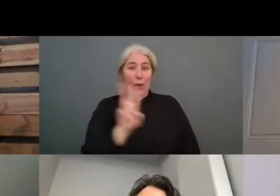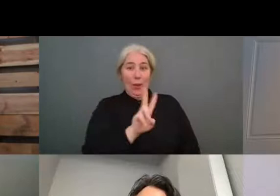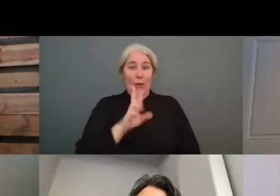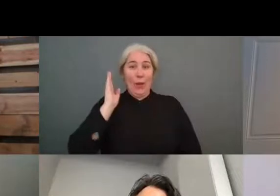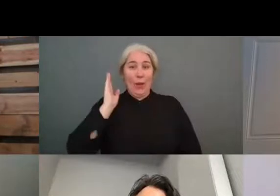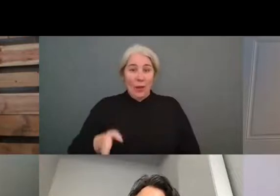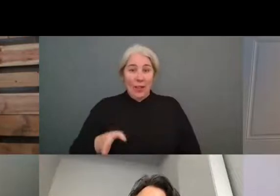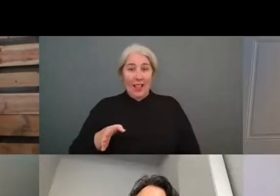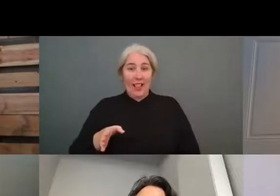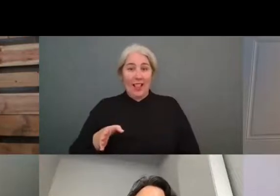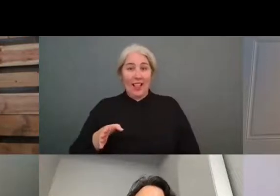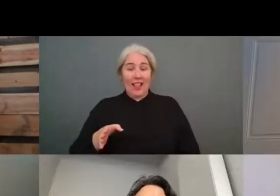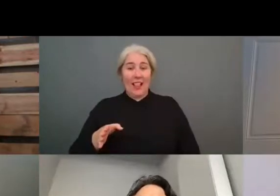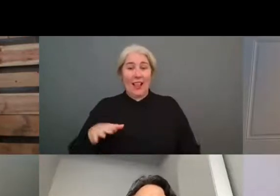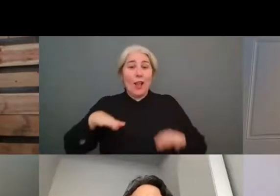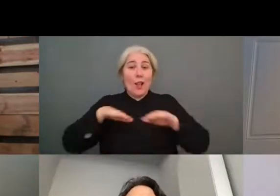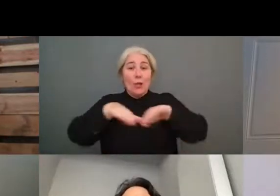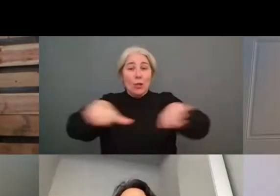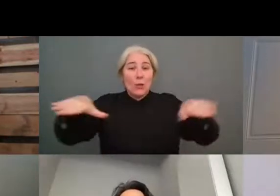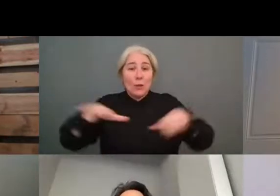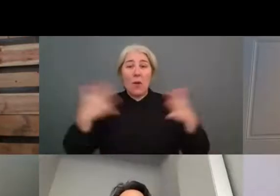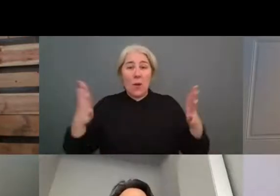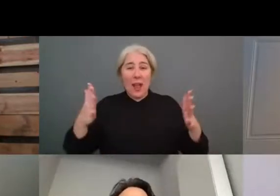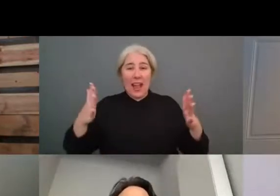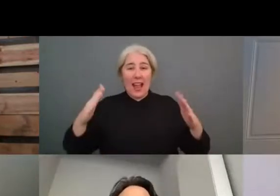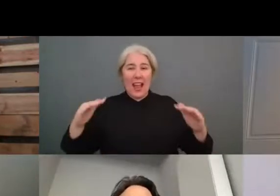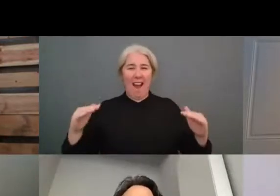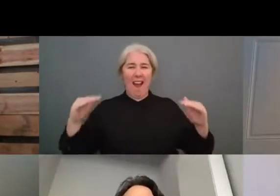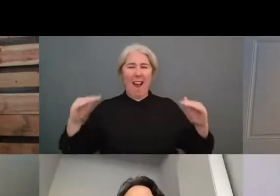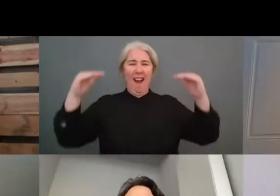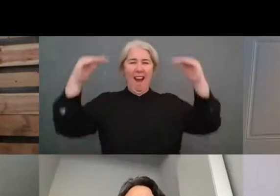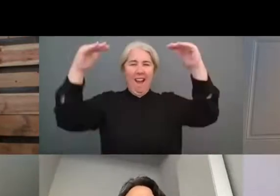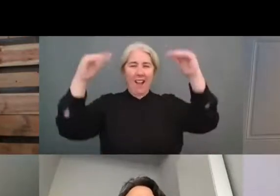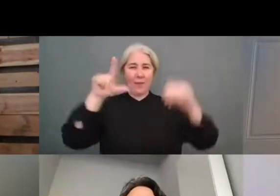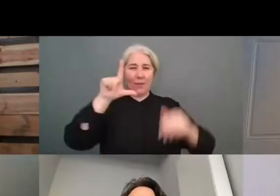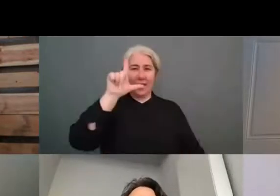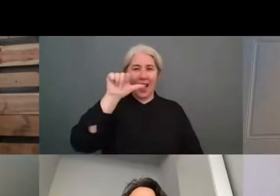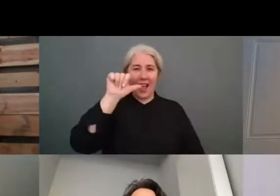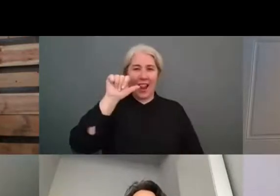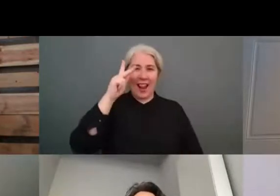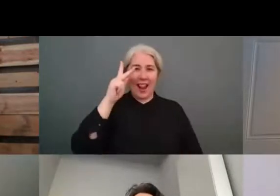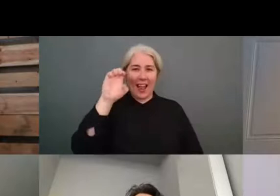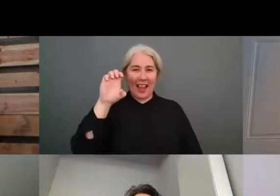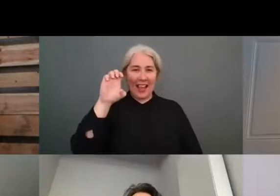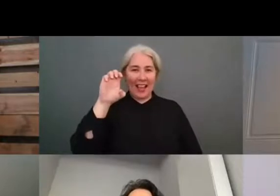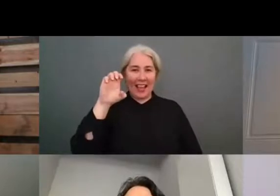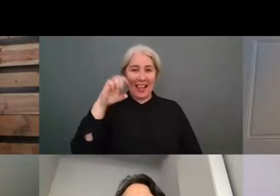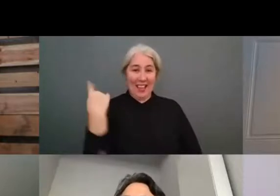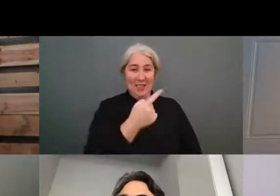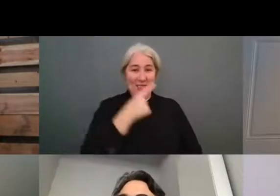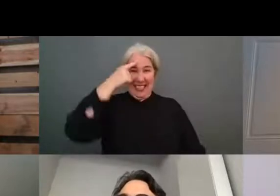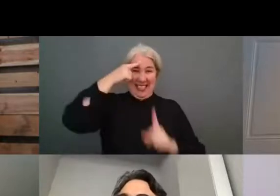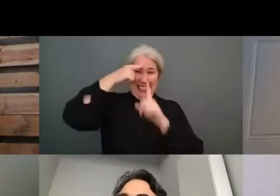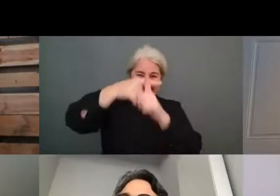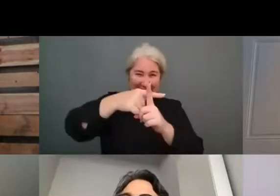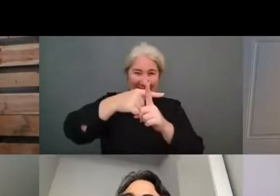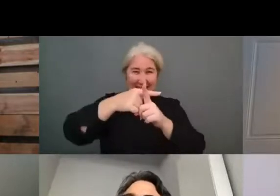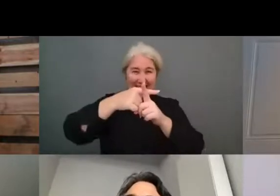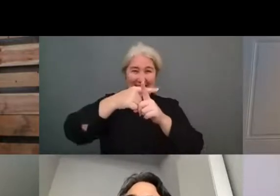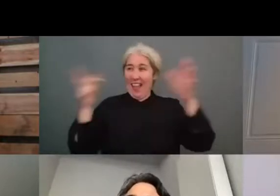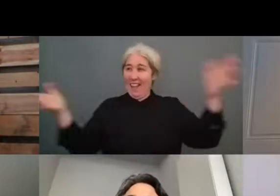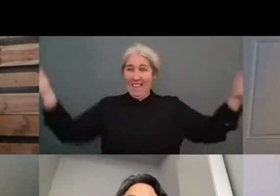se lancer un défi personnel sportif mais en envoyant un énorme message sur le côté écologique évidemment